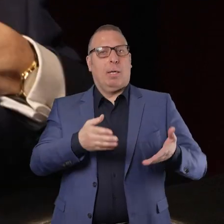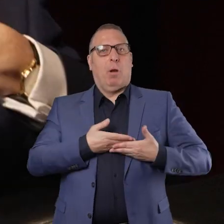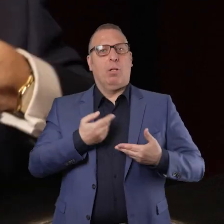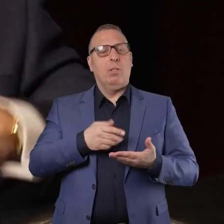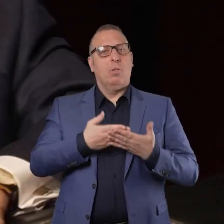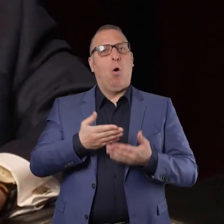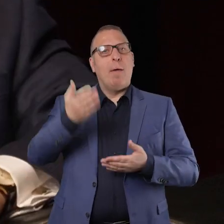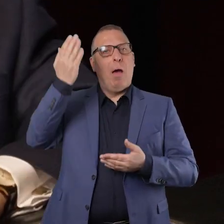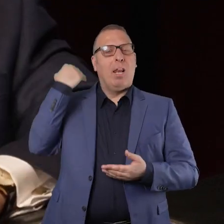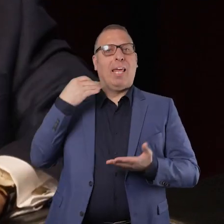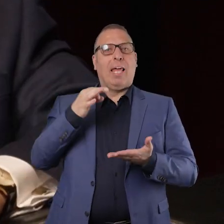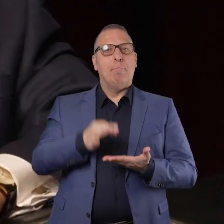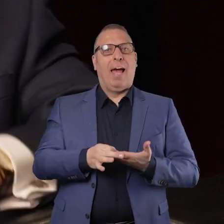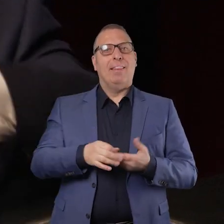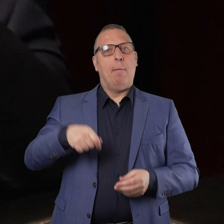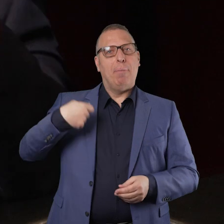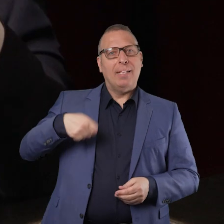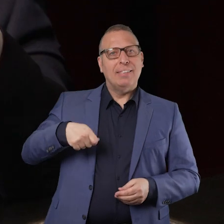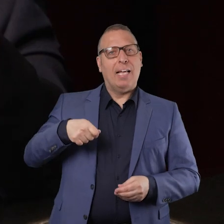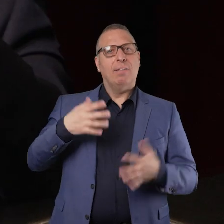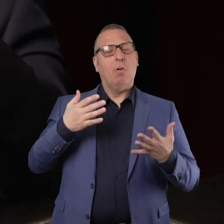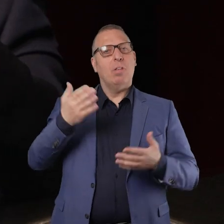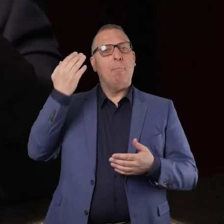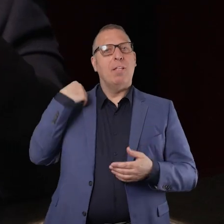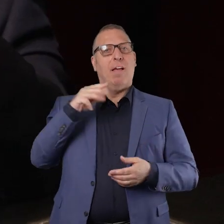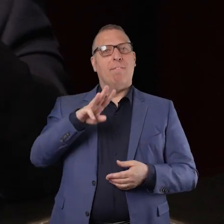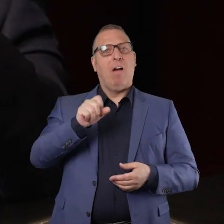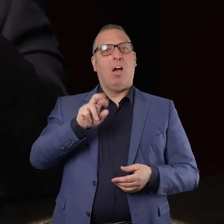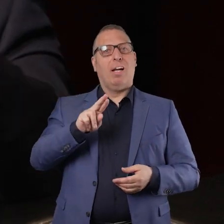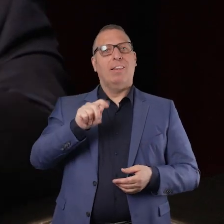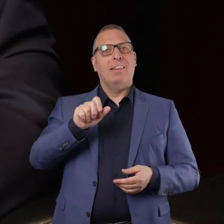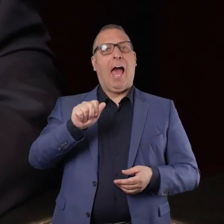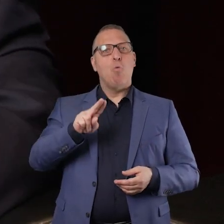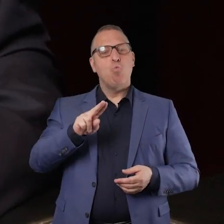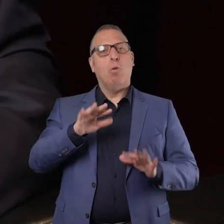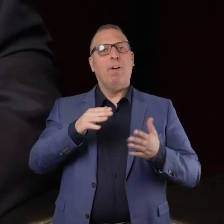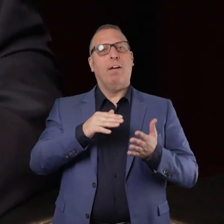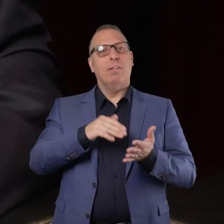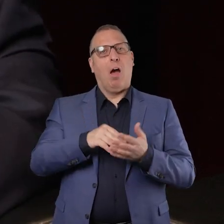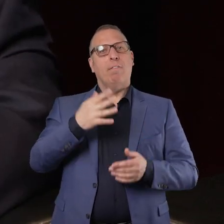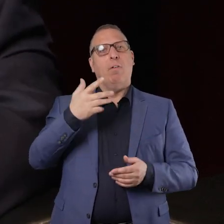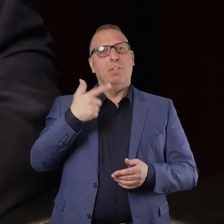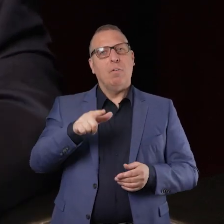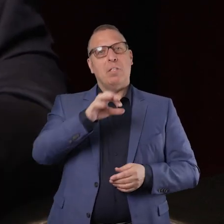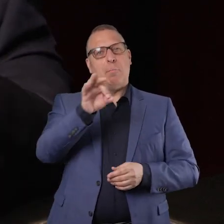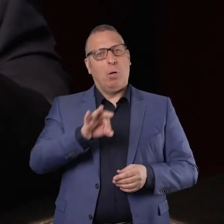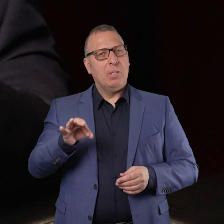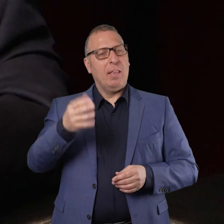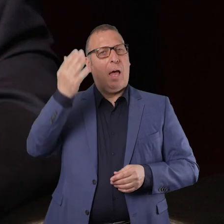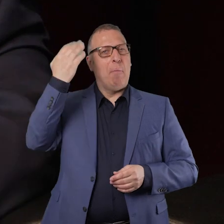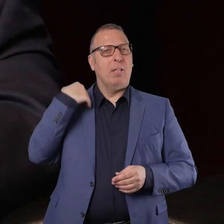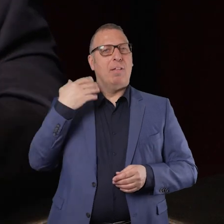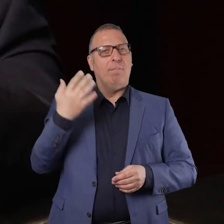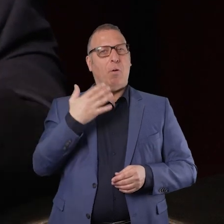glaube, das sage ich auch als ehemaliger Gemeindepräsident von Wartau, wo etwa 25% der Steuerzahlenden vor